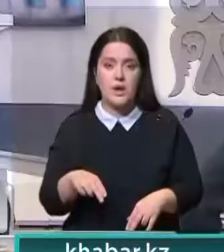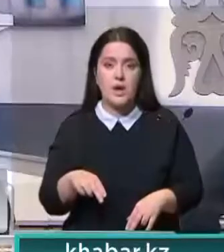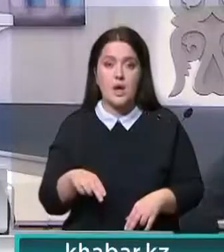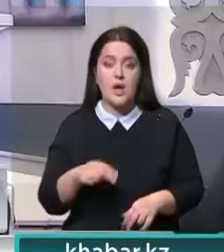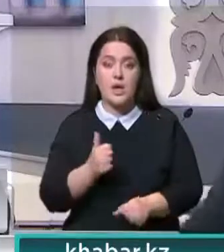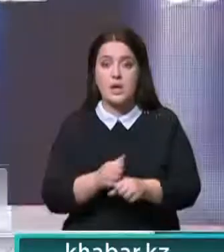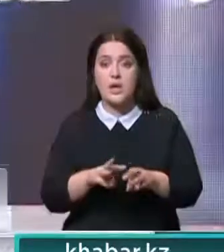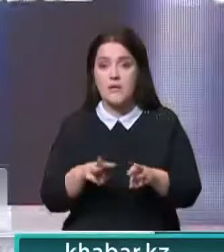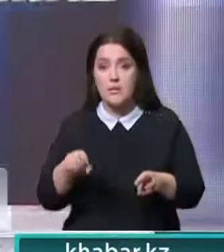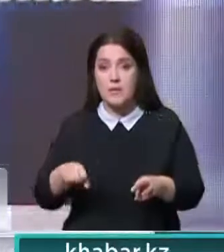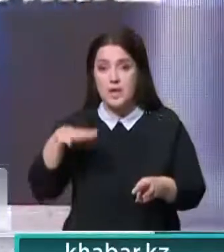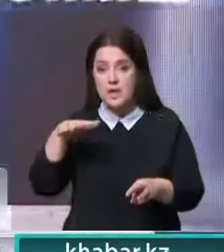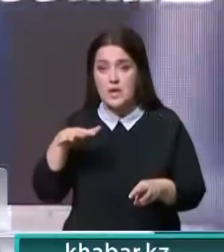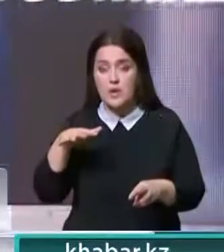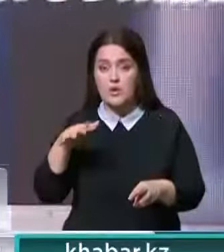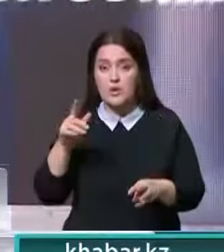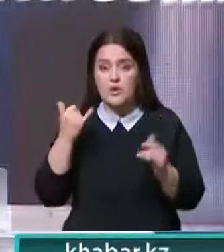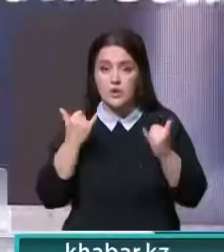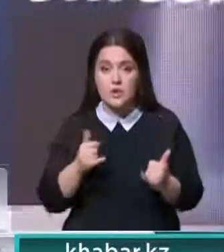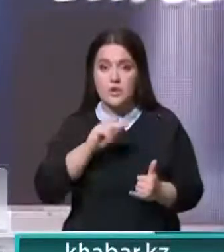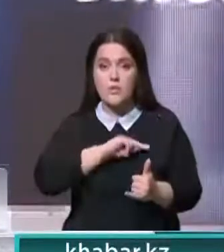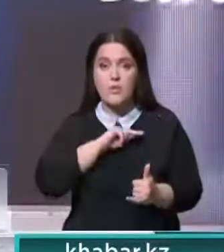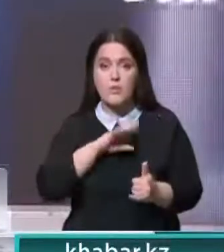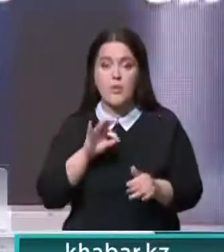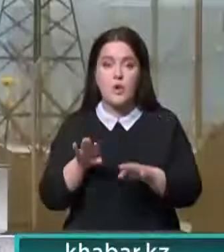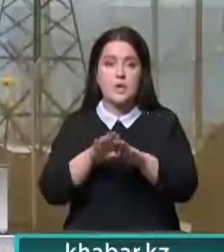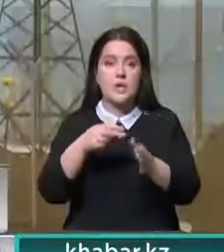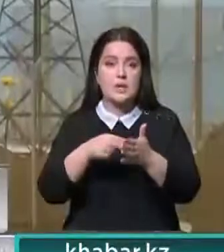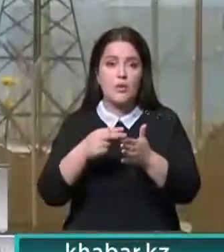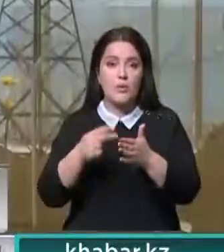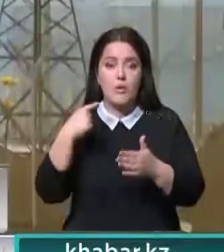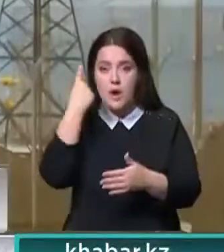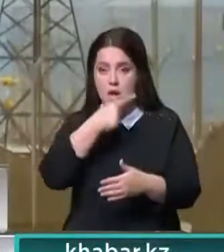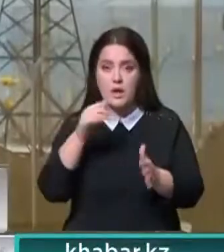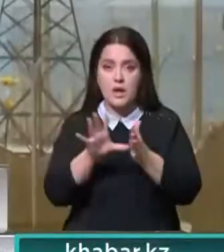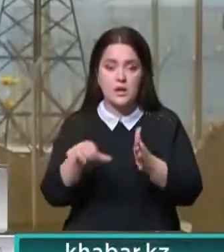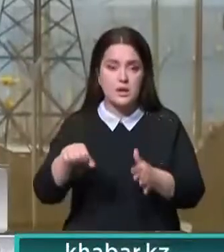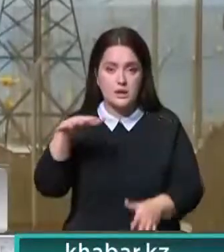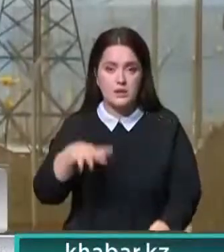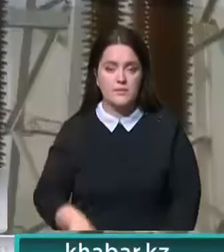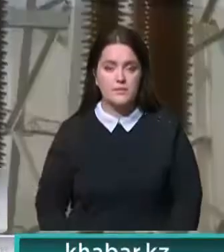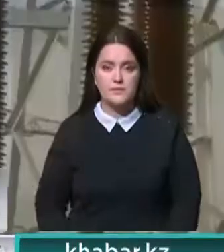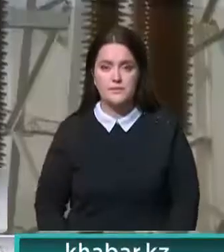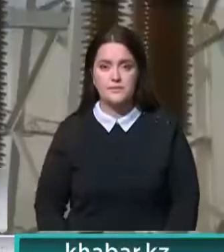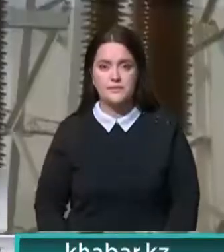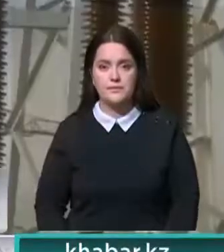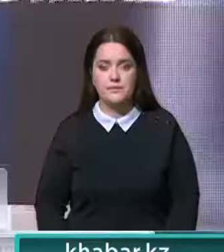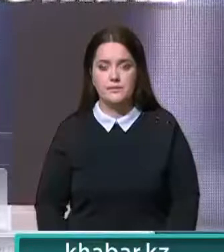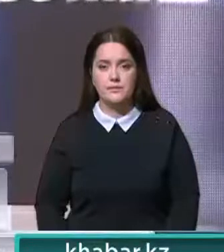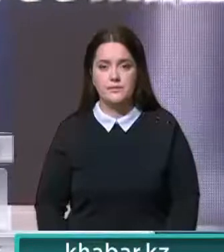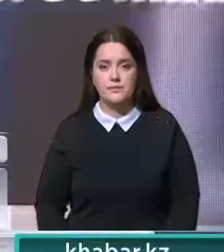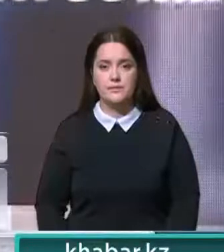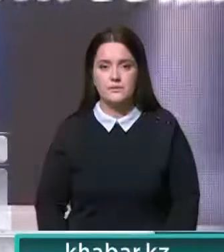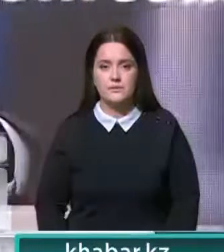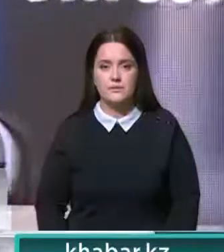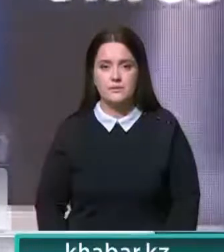АСП. Кроме того, глава Минэнерго добавил, что сейчас ведется работа по внедрению единого закупщика электроэнергии.